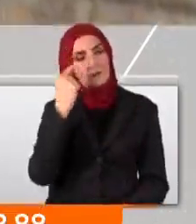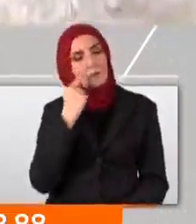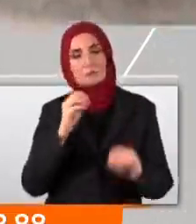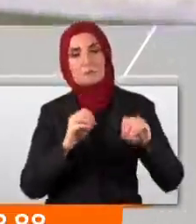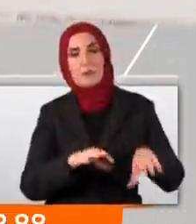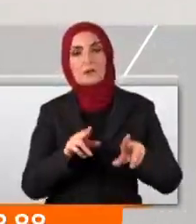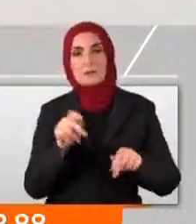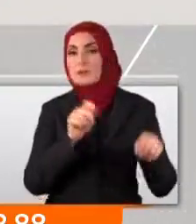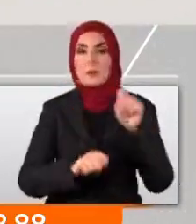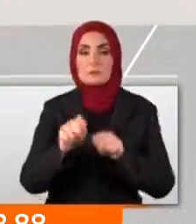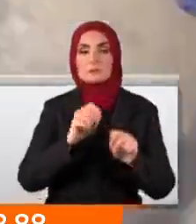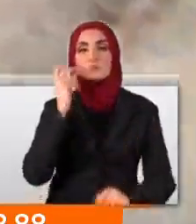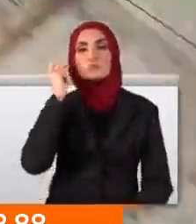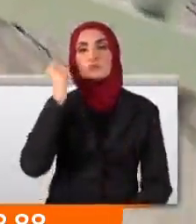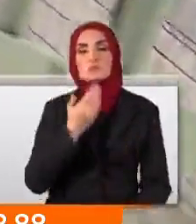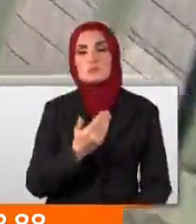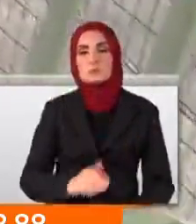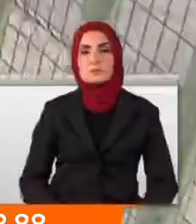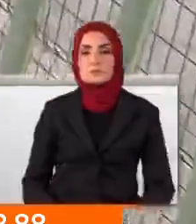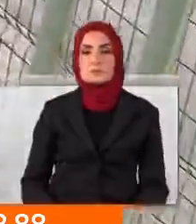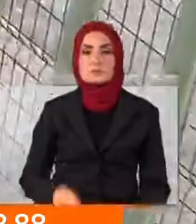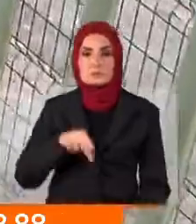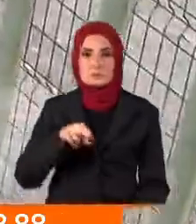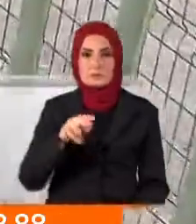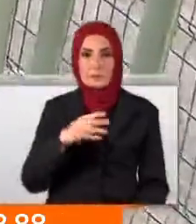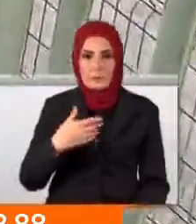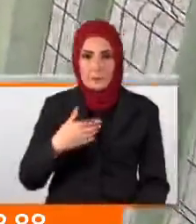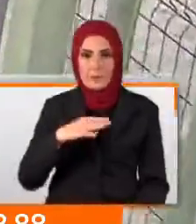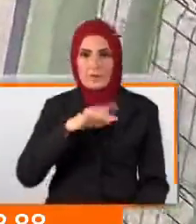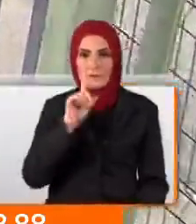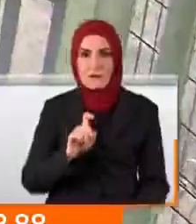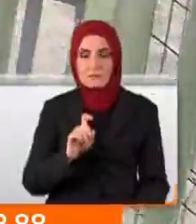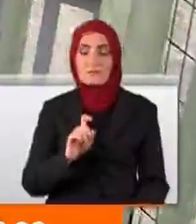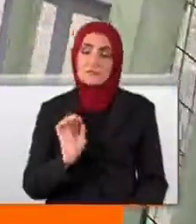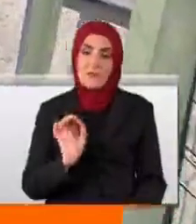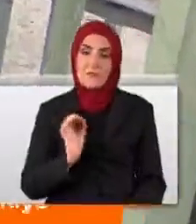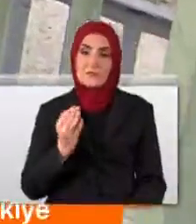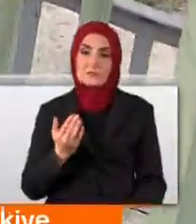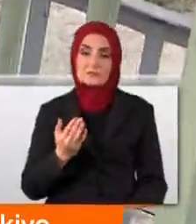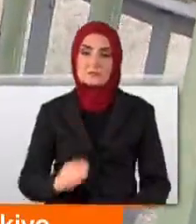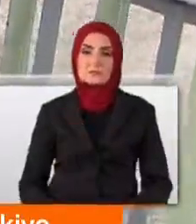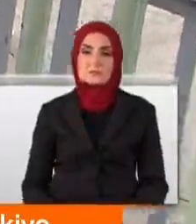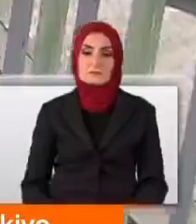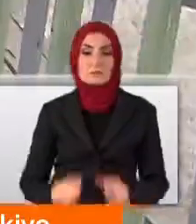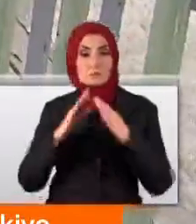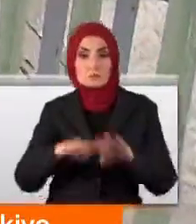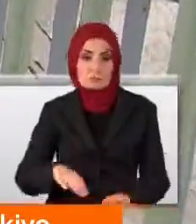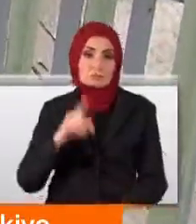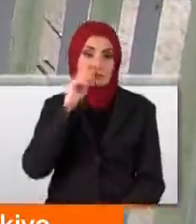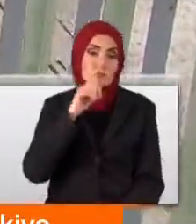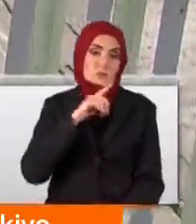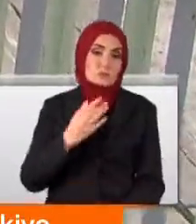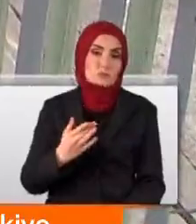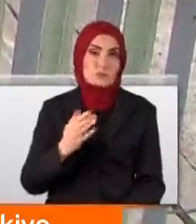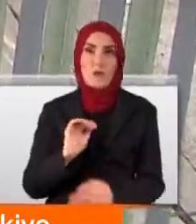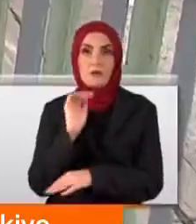yapımı unutulmuş. Geçerken tedirgin oluyor musunuz burada? Tabii ki, tabii. Neden? Çöker diye yani,